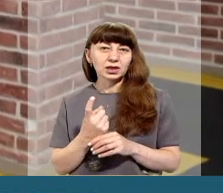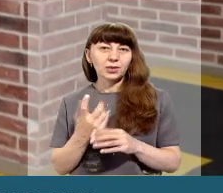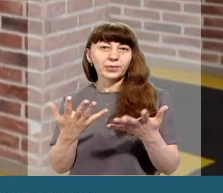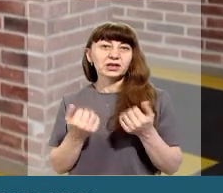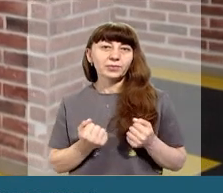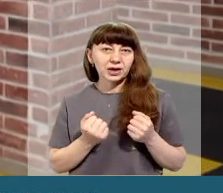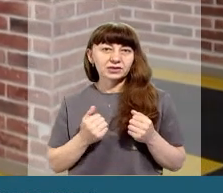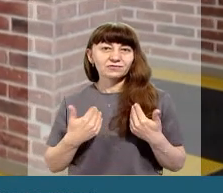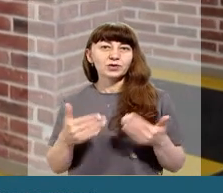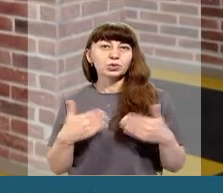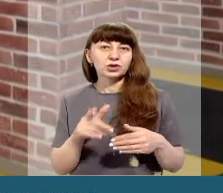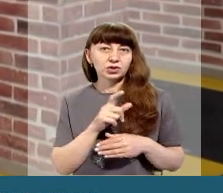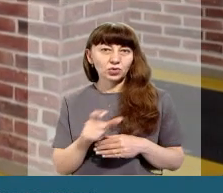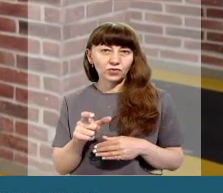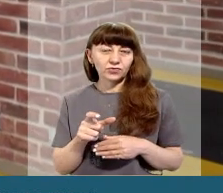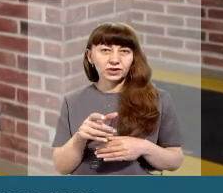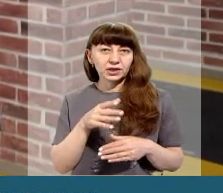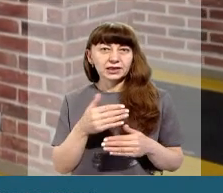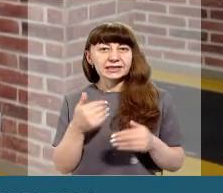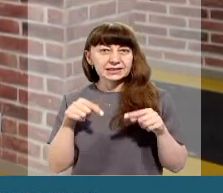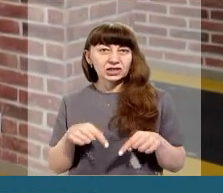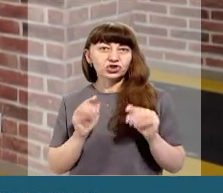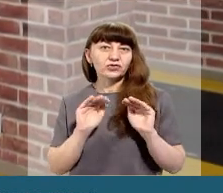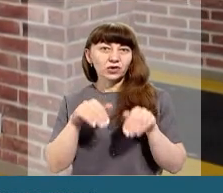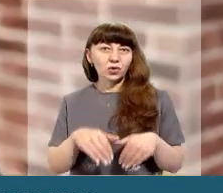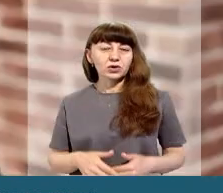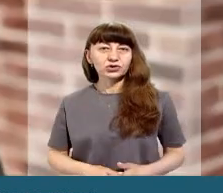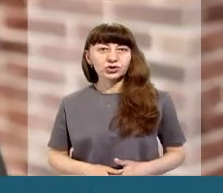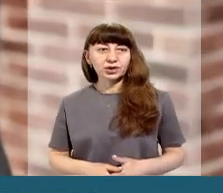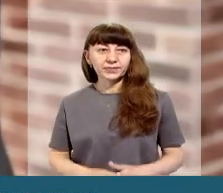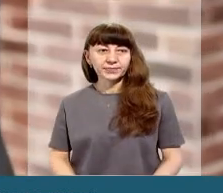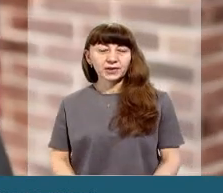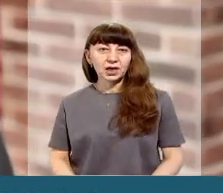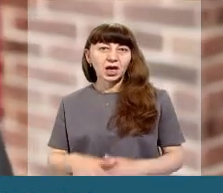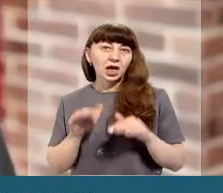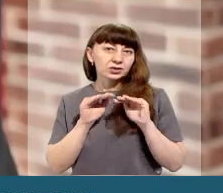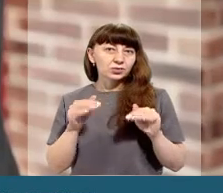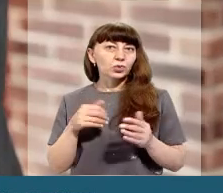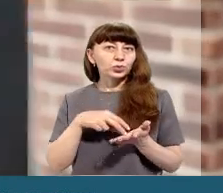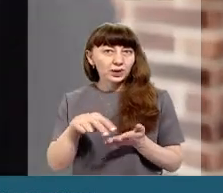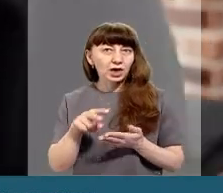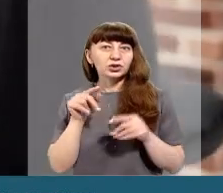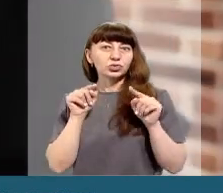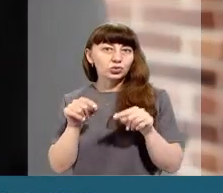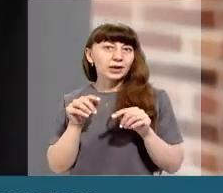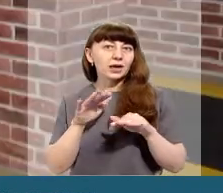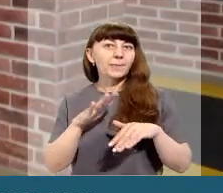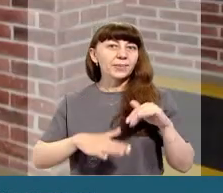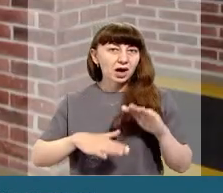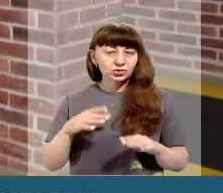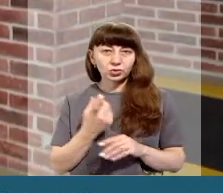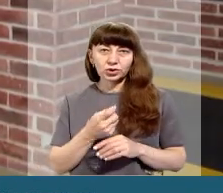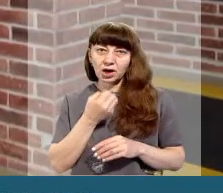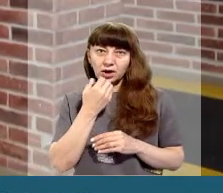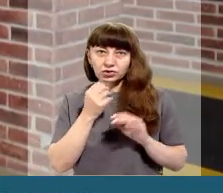болашақта студенттер сонда практика өтеді және сонда жұмысқа орналасады. Биыл енді оқу жылында екі